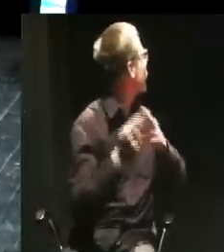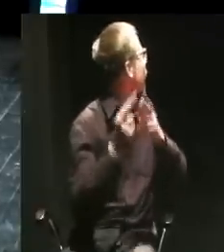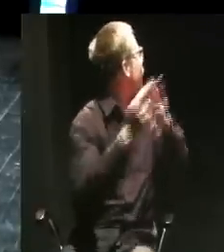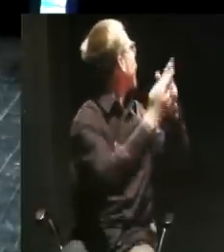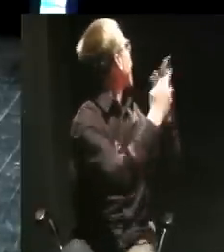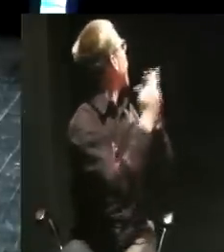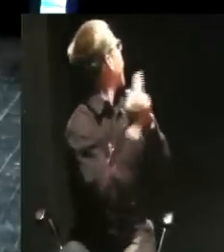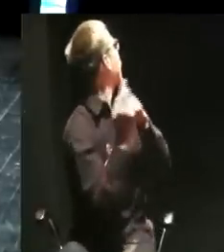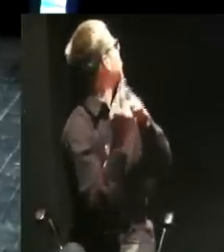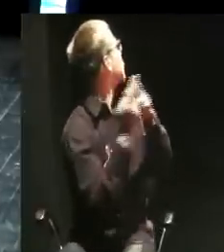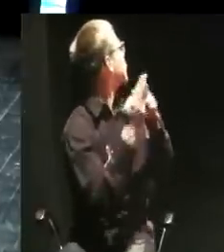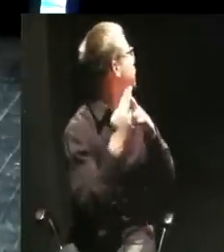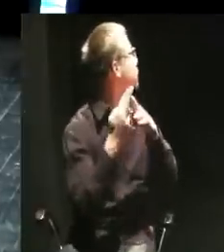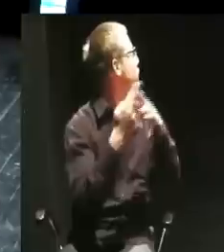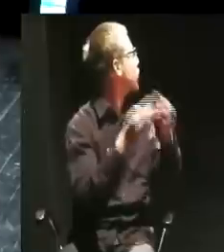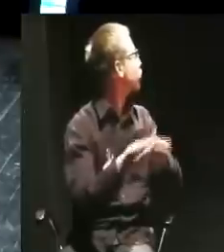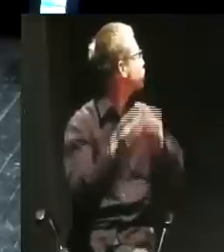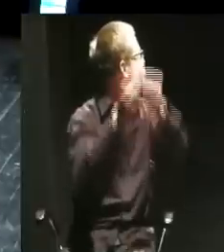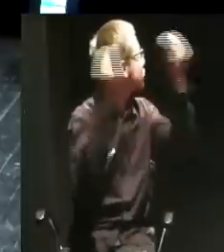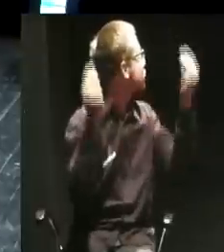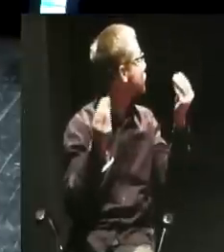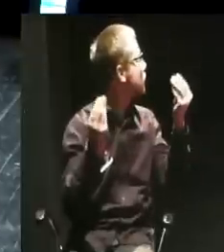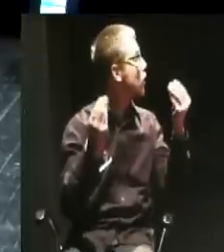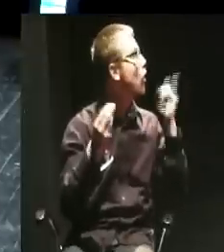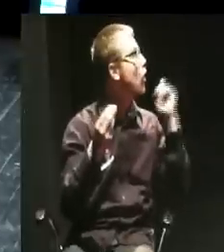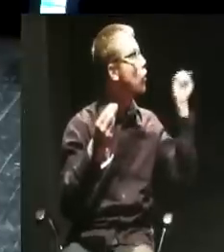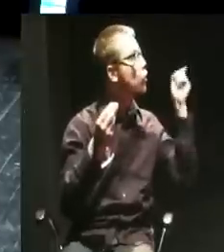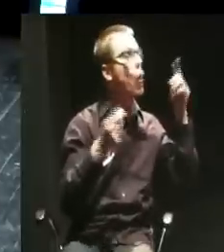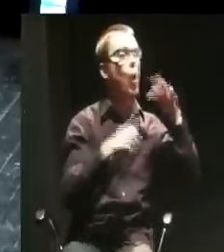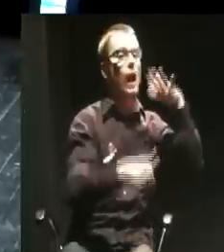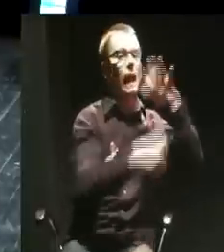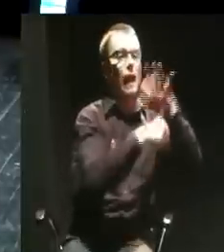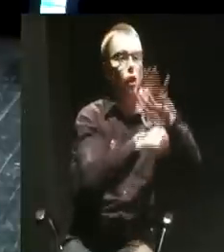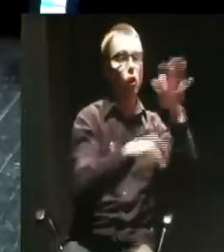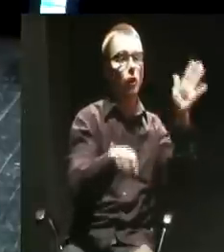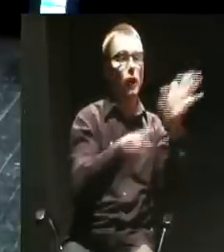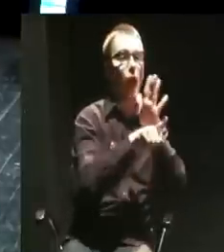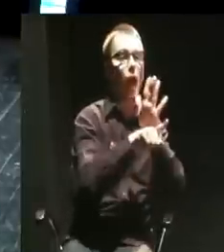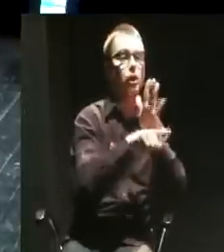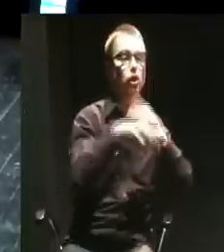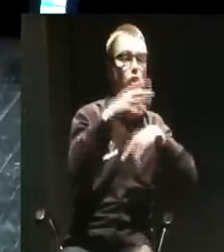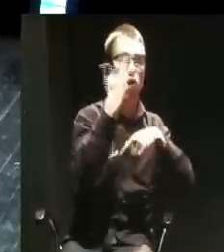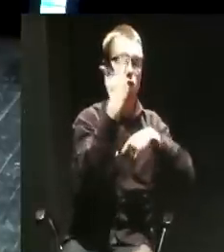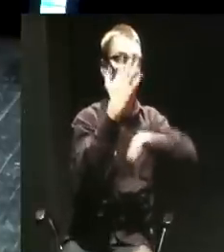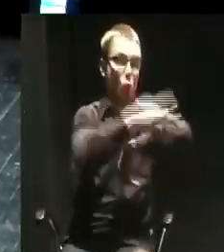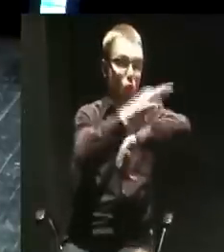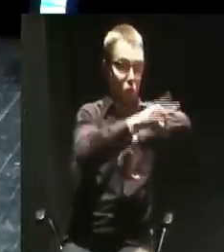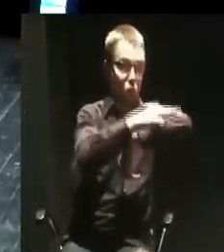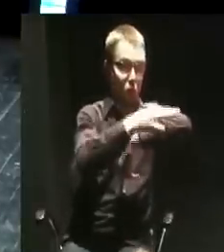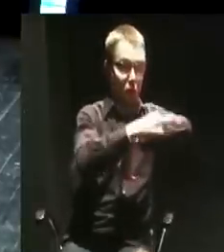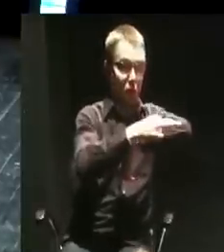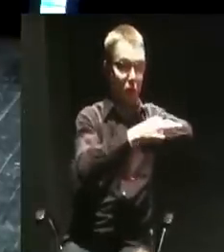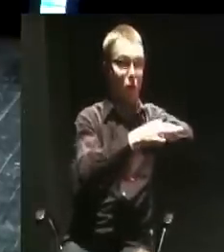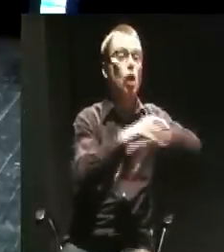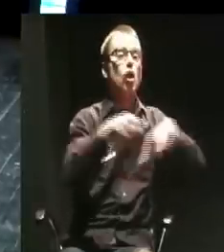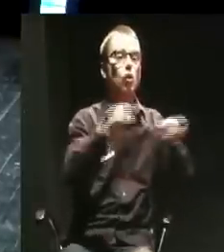mnie z trzema rektorami lubelskich wyższych uczelni i z prezesem PGE przy podpisaniu